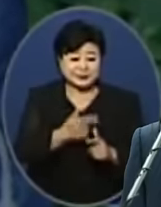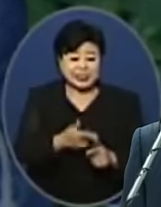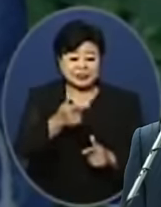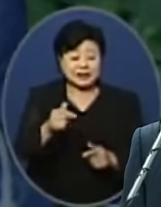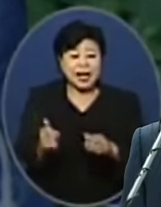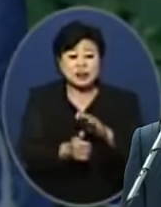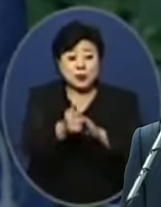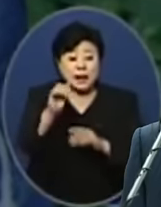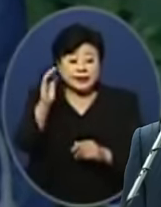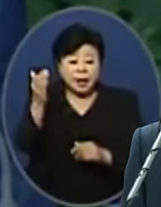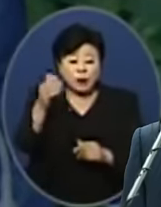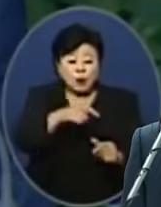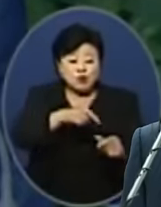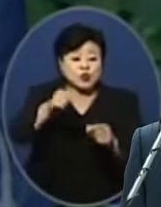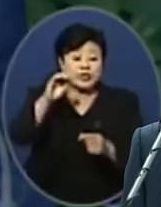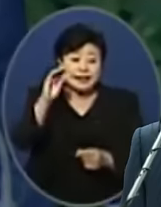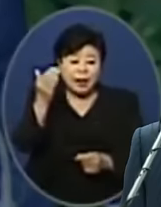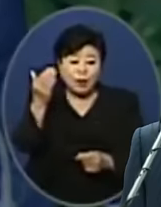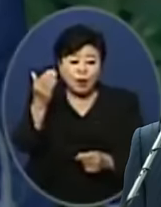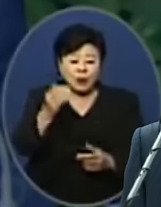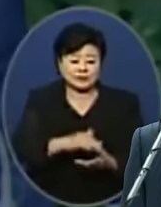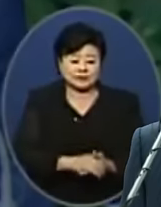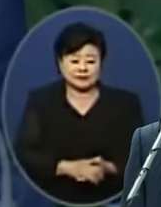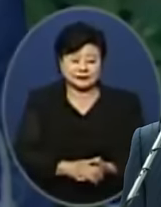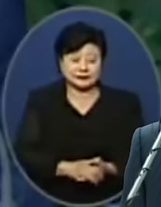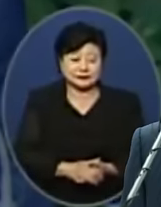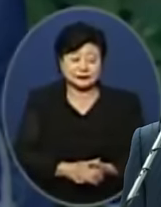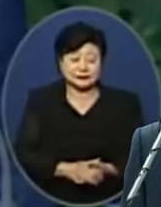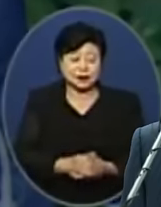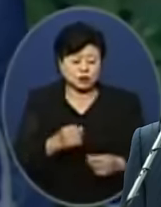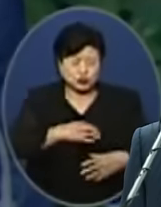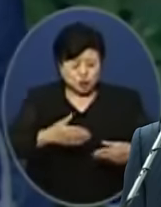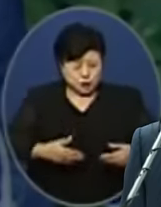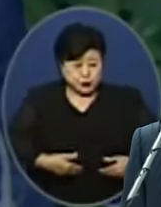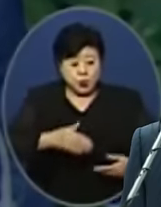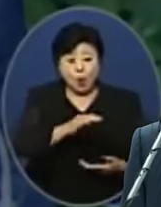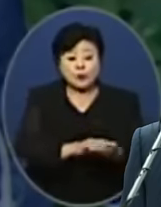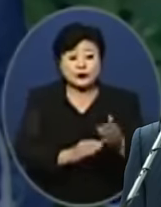예수님이 내 소망이 되고 내 구원이 돼 있으니 두려워할 필요가 없지 않습니까?